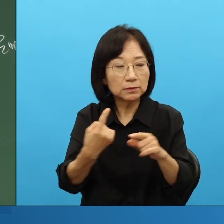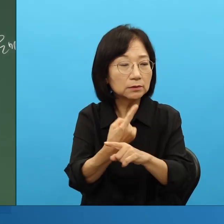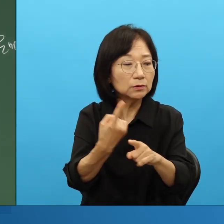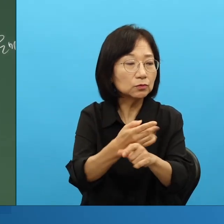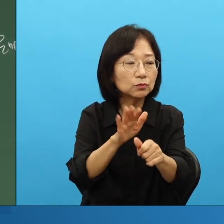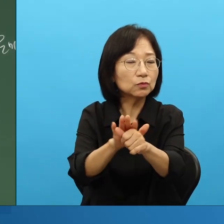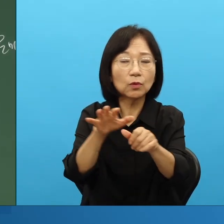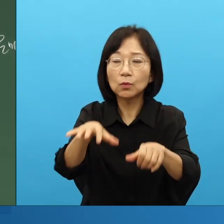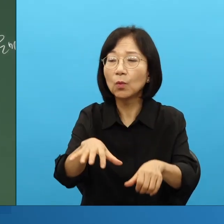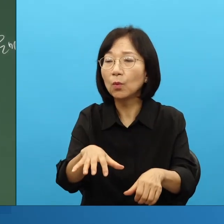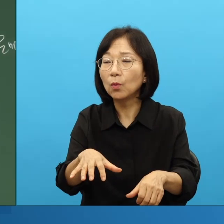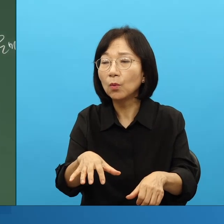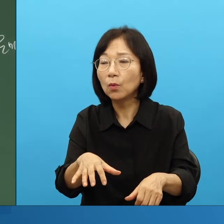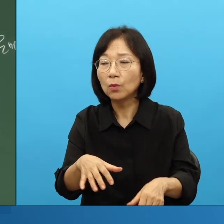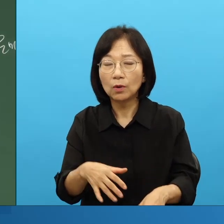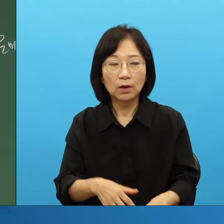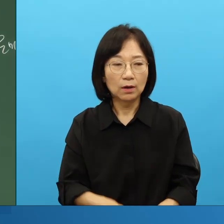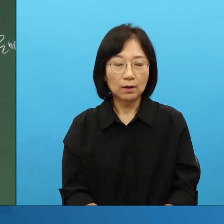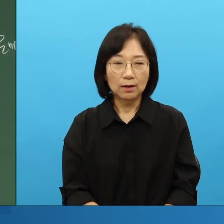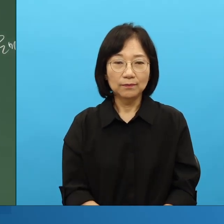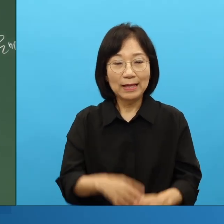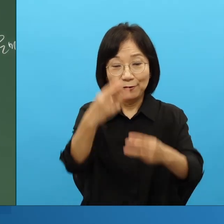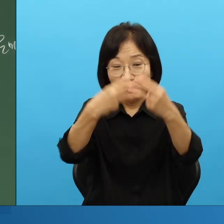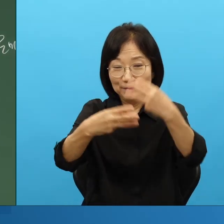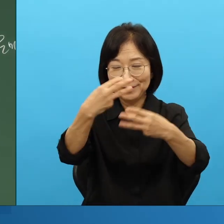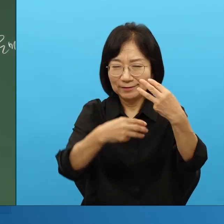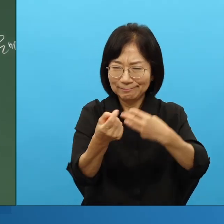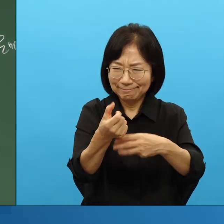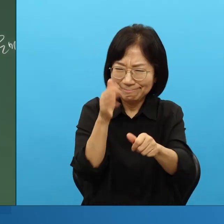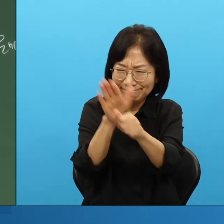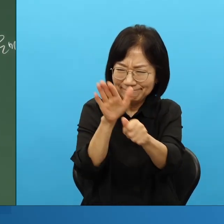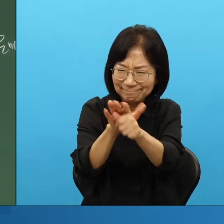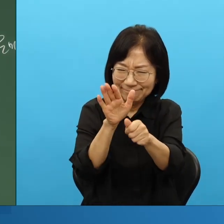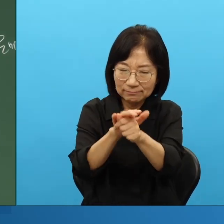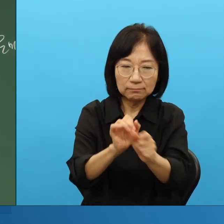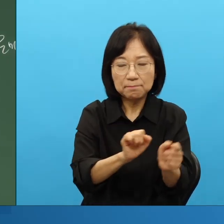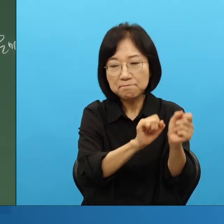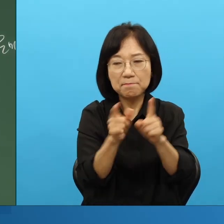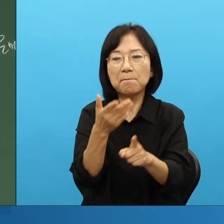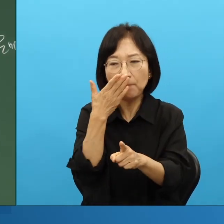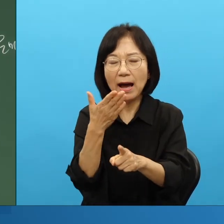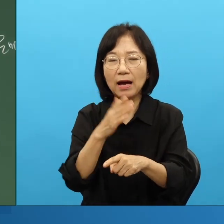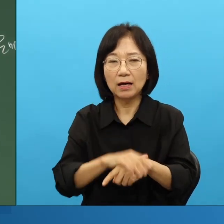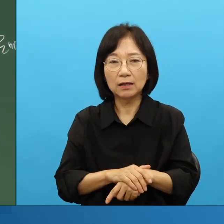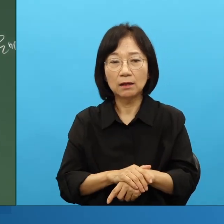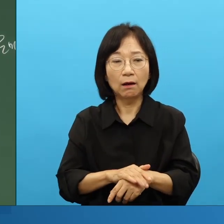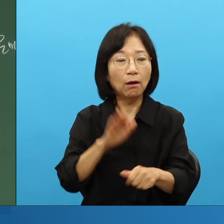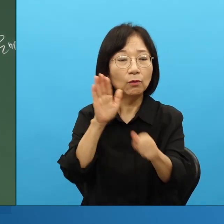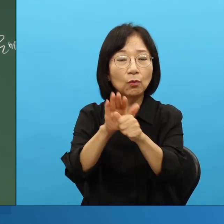那生病的人在灵里总是压抑痛苦的人到哪里才能? 아이 렘넌트가 말이요 조금만 도와주면 걔들은 살아나는데 누가 도와줍니까?